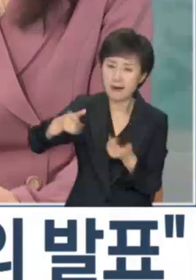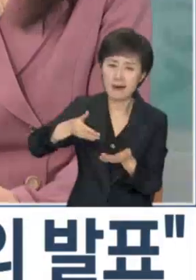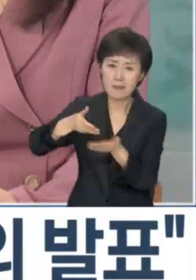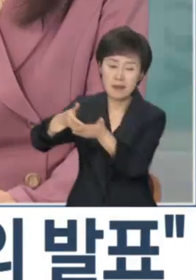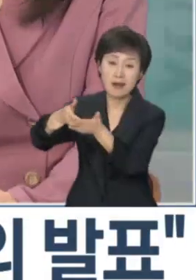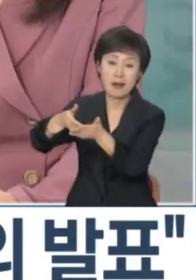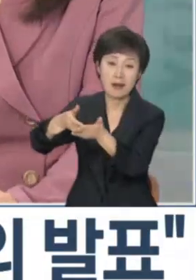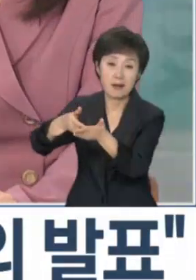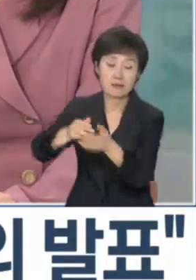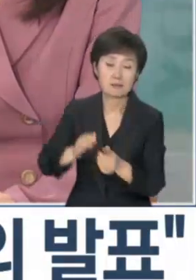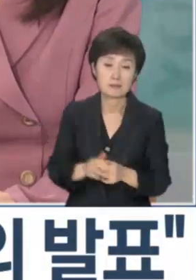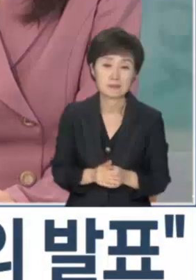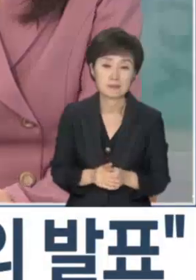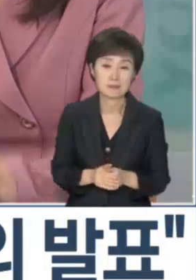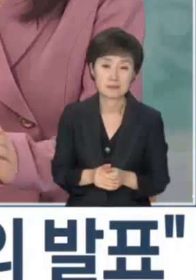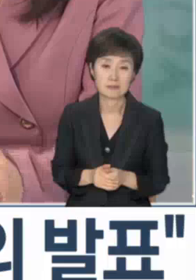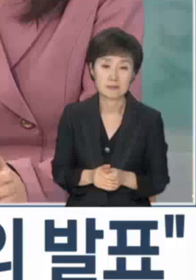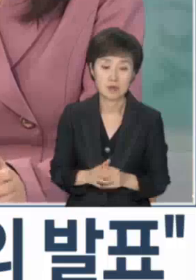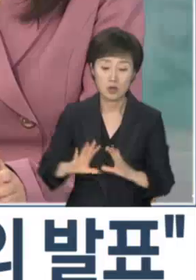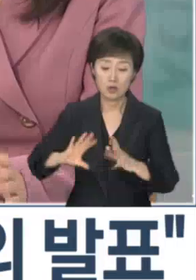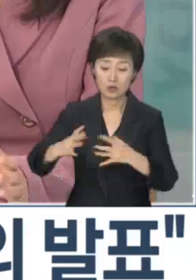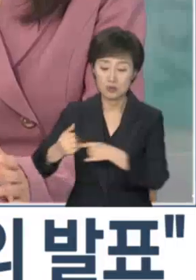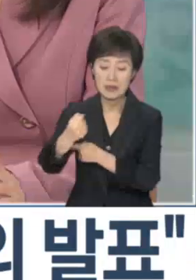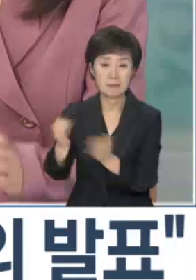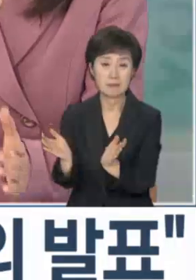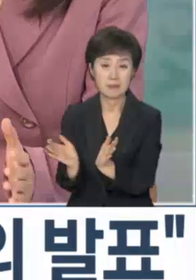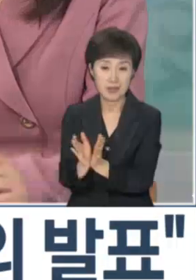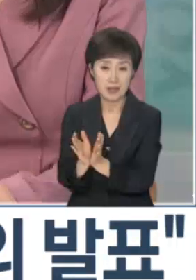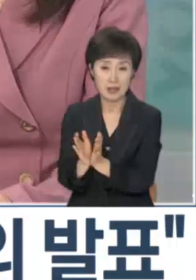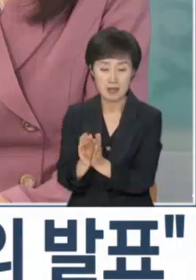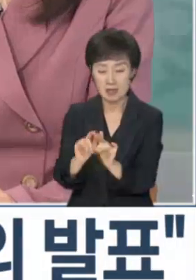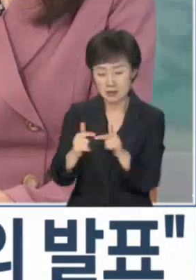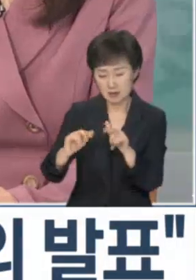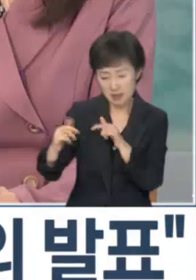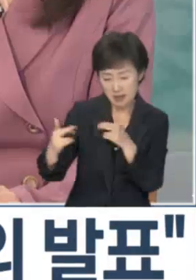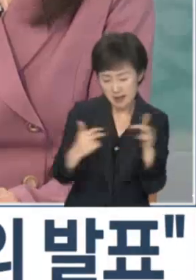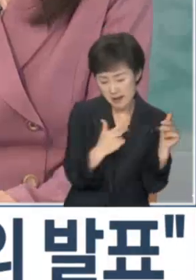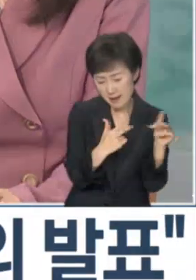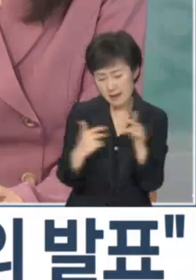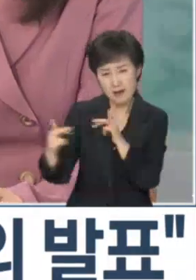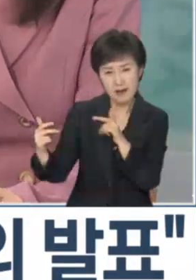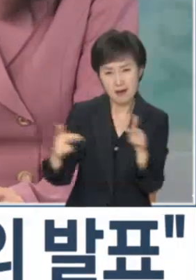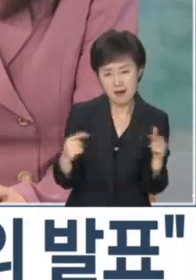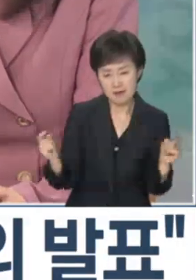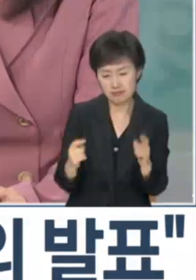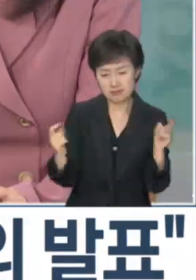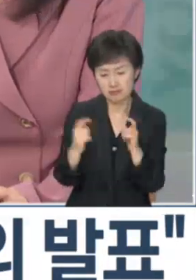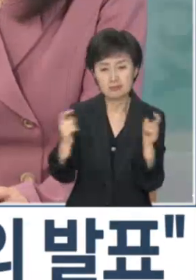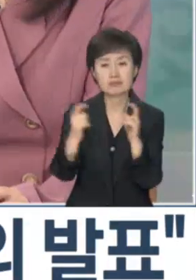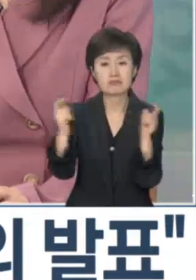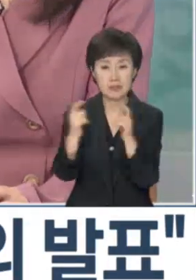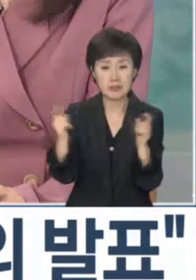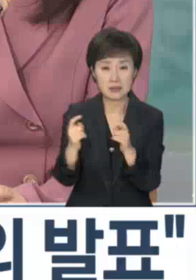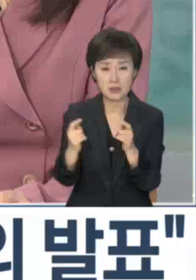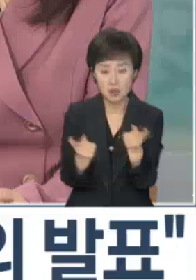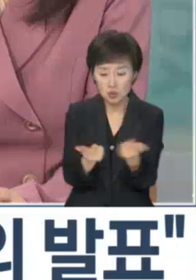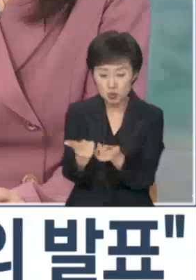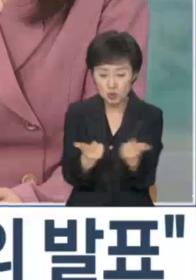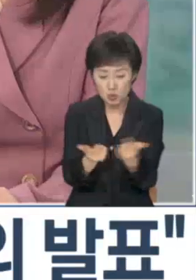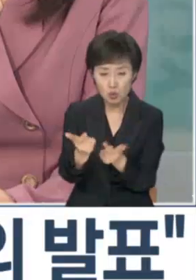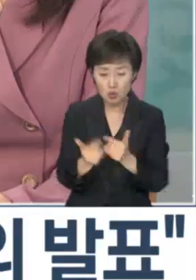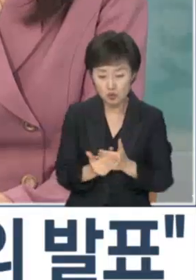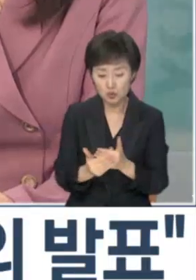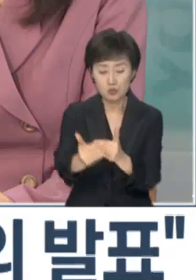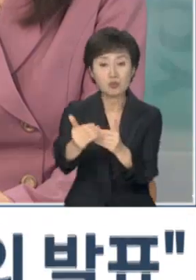부분들이 있었고 그 부분에 대해서 또 국민의힘과의 또 여러 가지 또 치열한 또 나름대로의 공방을 벌이면서 또 그 협상